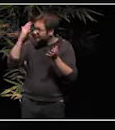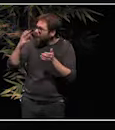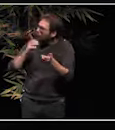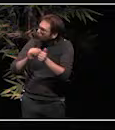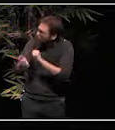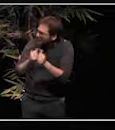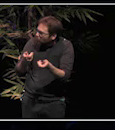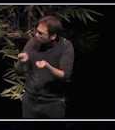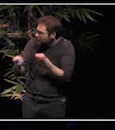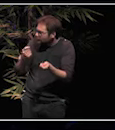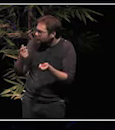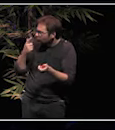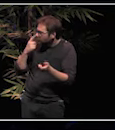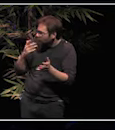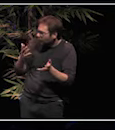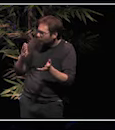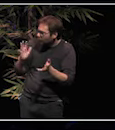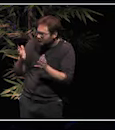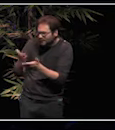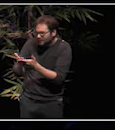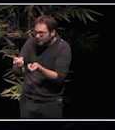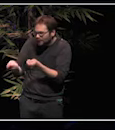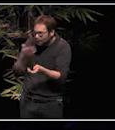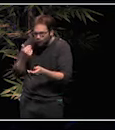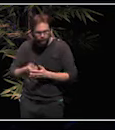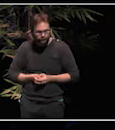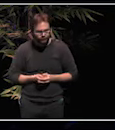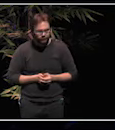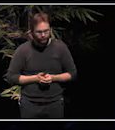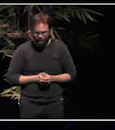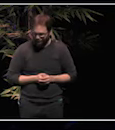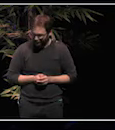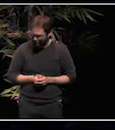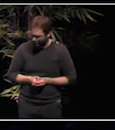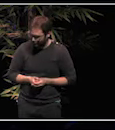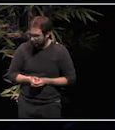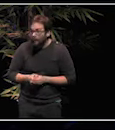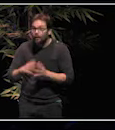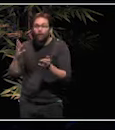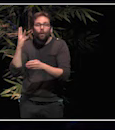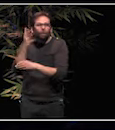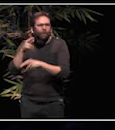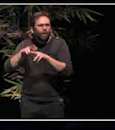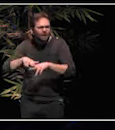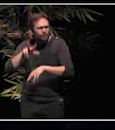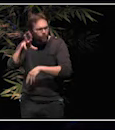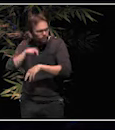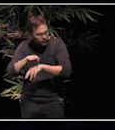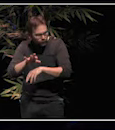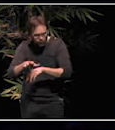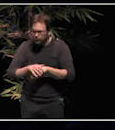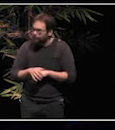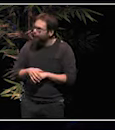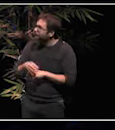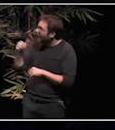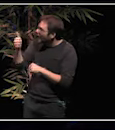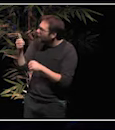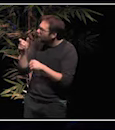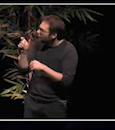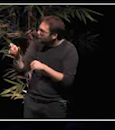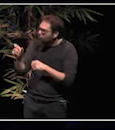suis d'accord. Il nous reste 3 petites minutes pour aller au bout de cette conférence. Un mot sur l'exemple chez